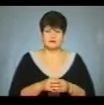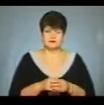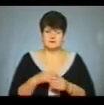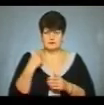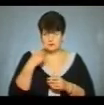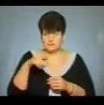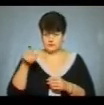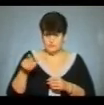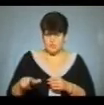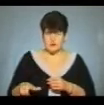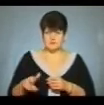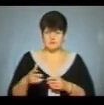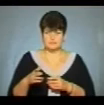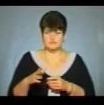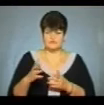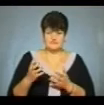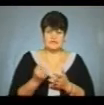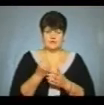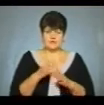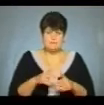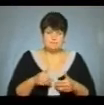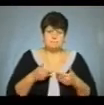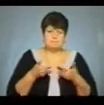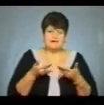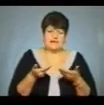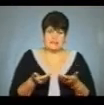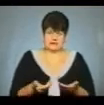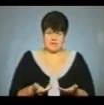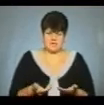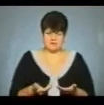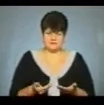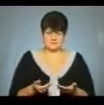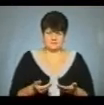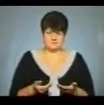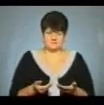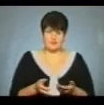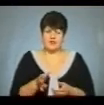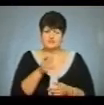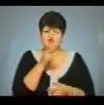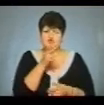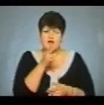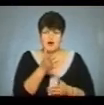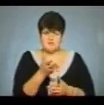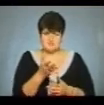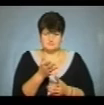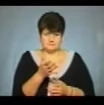Авторам в даному випадку вдалося передати такий дух доби своєрідний